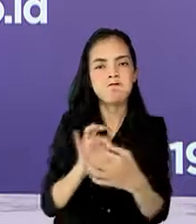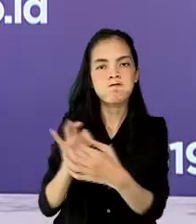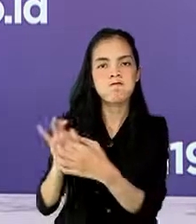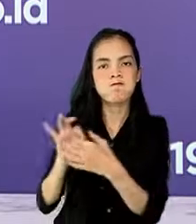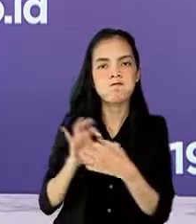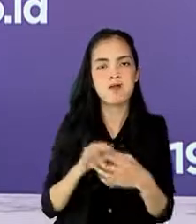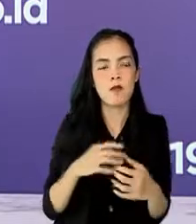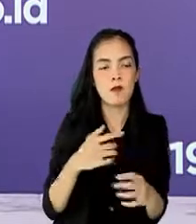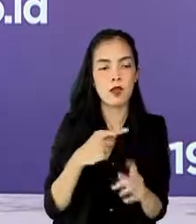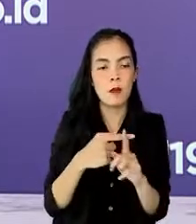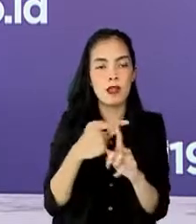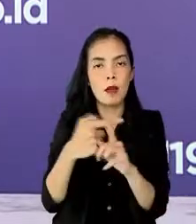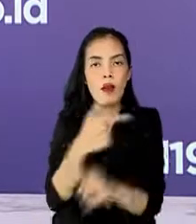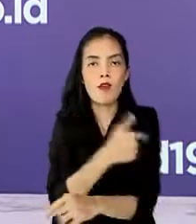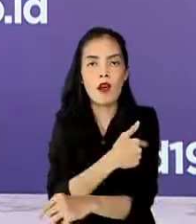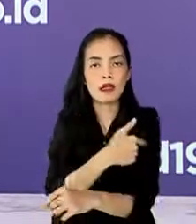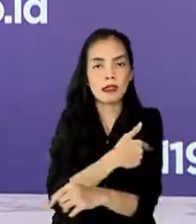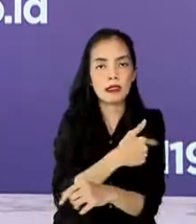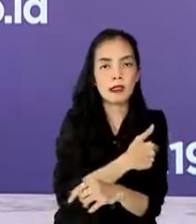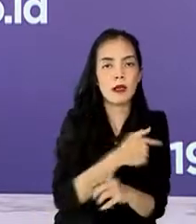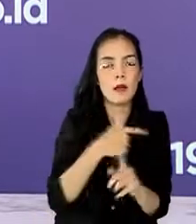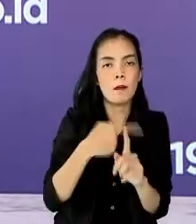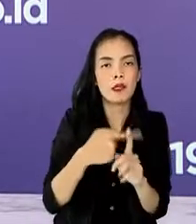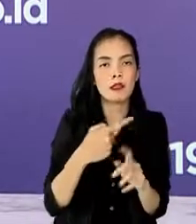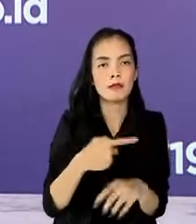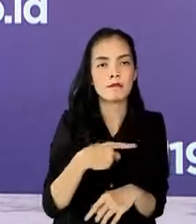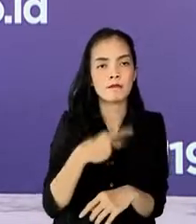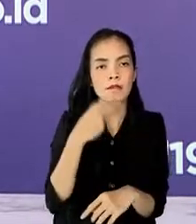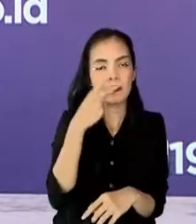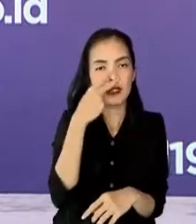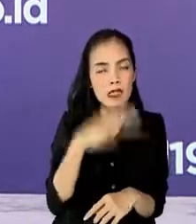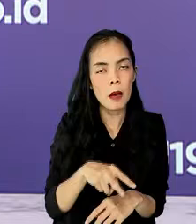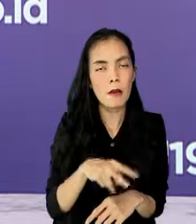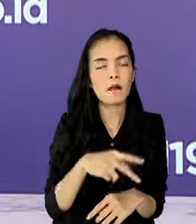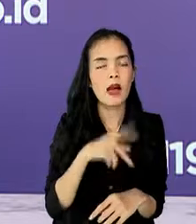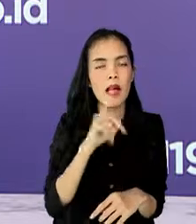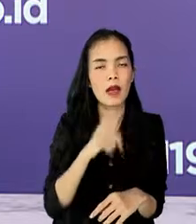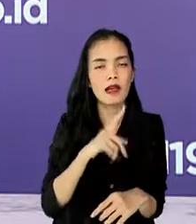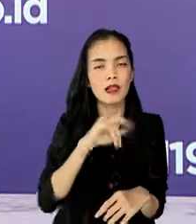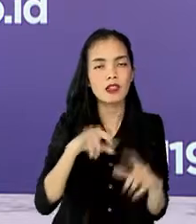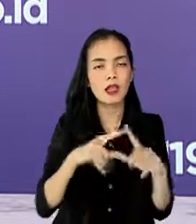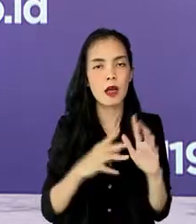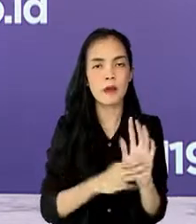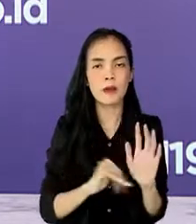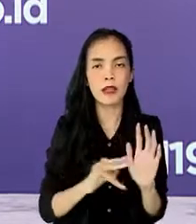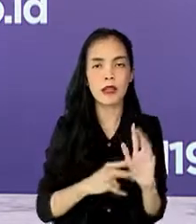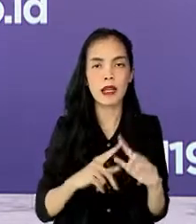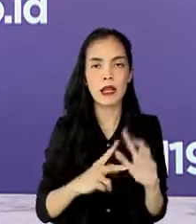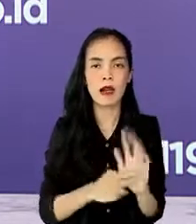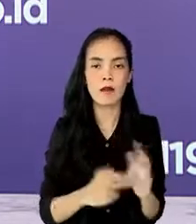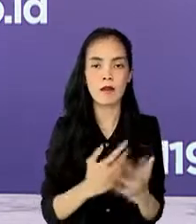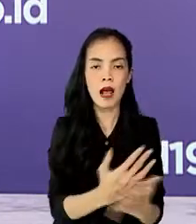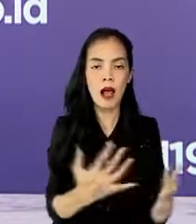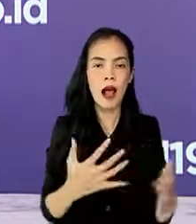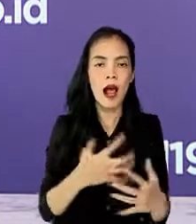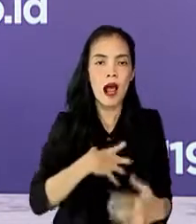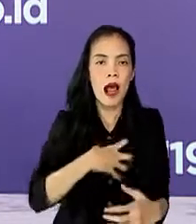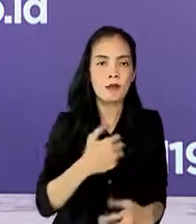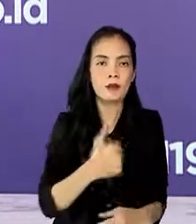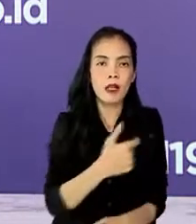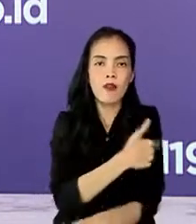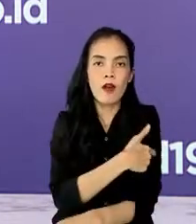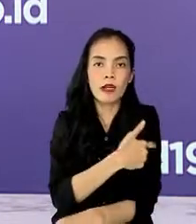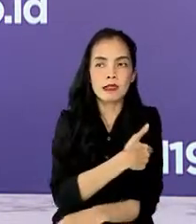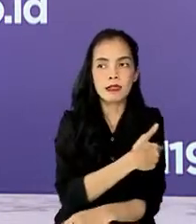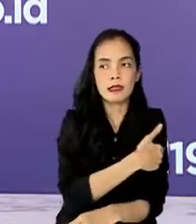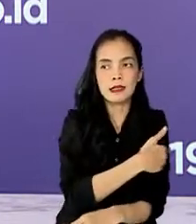terus menambah pasokan vaksin dan menjamin agar setiap masyarakat dapat terpenuhi haknya untuk melakukan